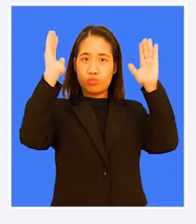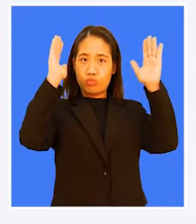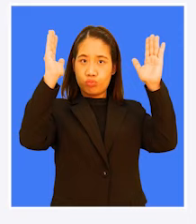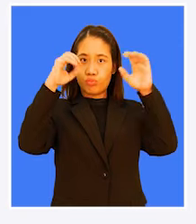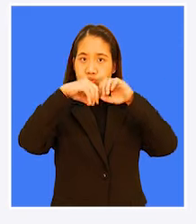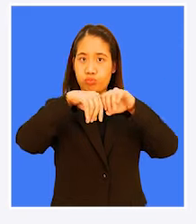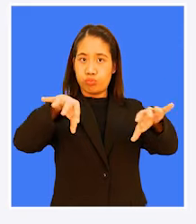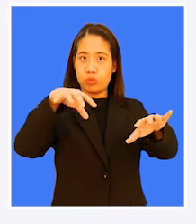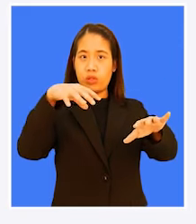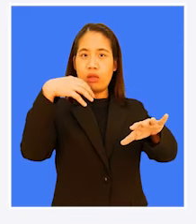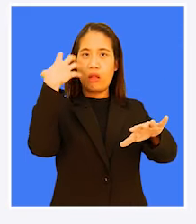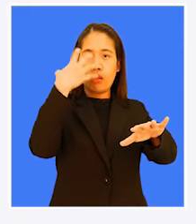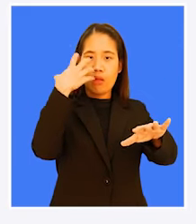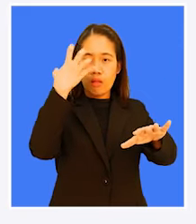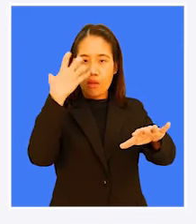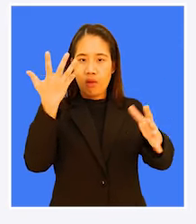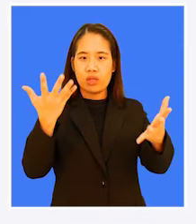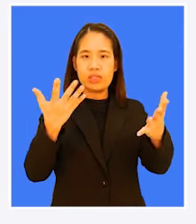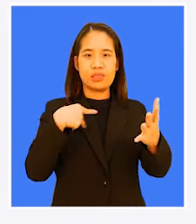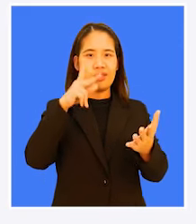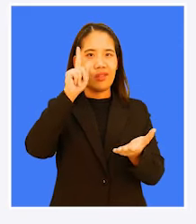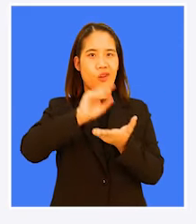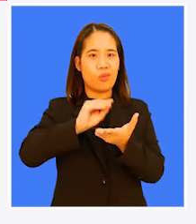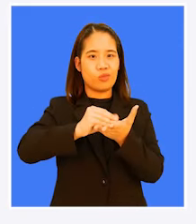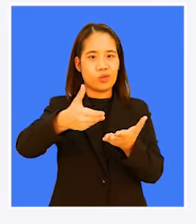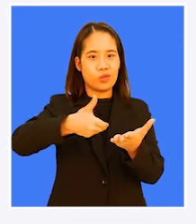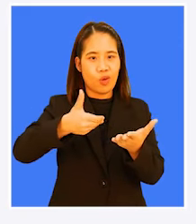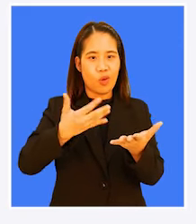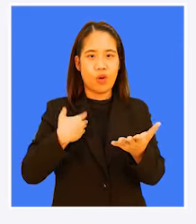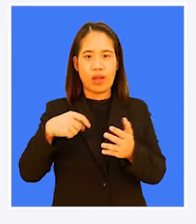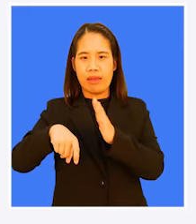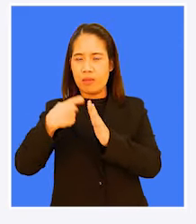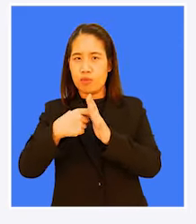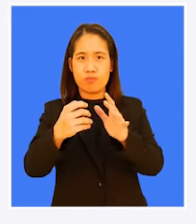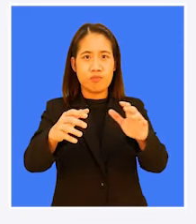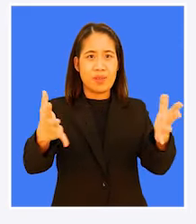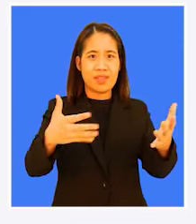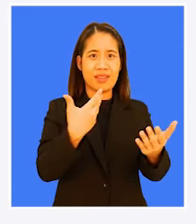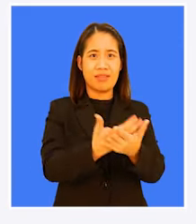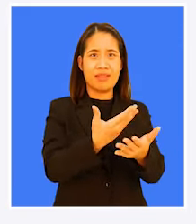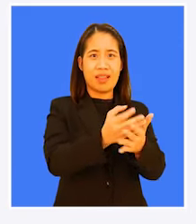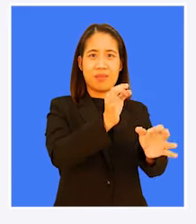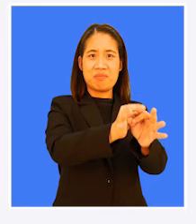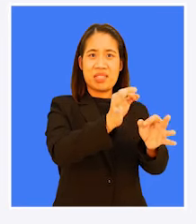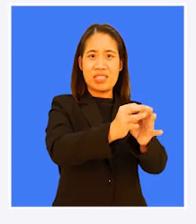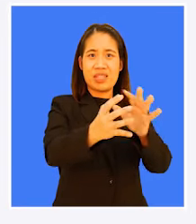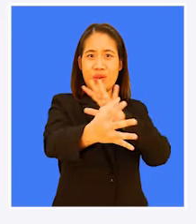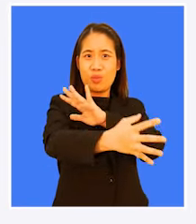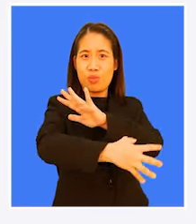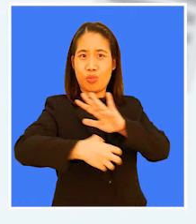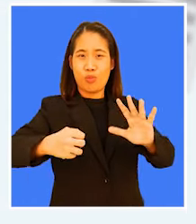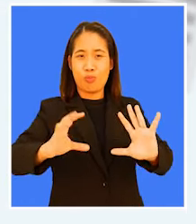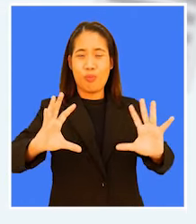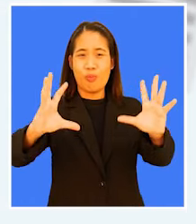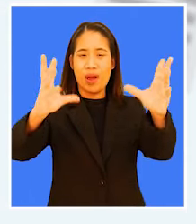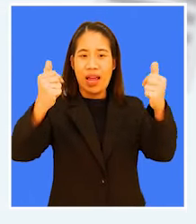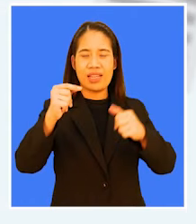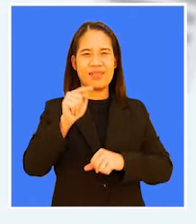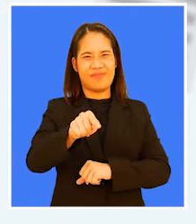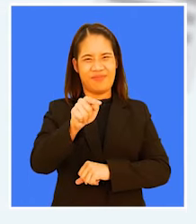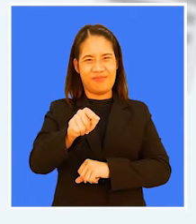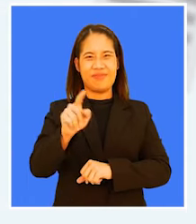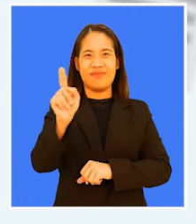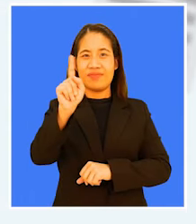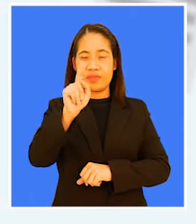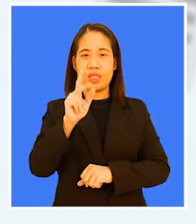อขอข้อมูลส่วนตัวหาแหล่งที่มาไม่ได้และที่สำคัญเงินในบัญชีหายไปโดยไม่มีสาเหตุแบบนี้เหมือนเข้า